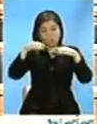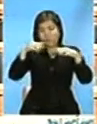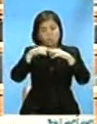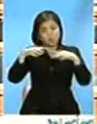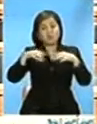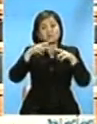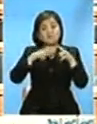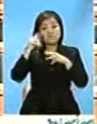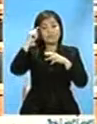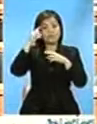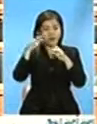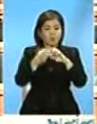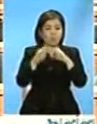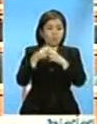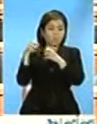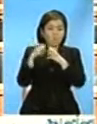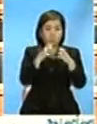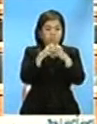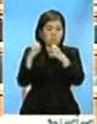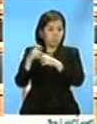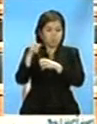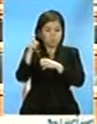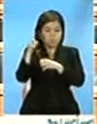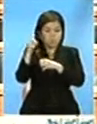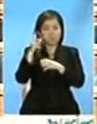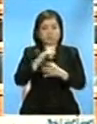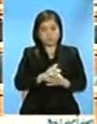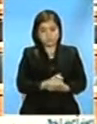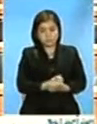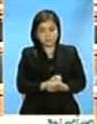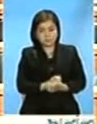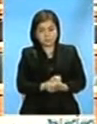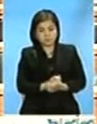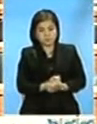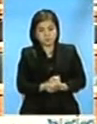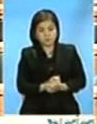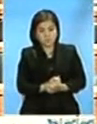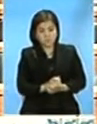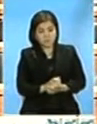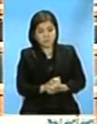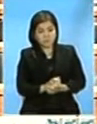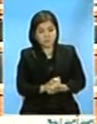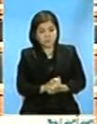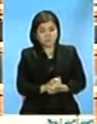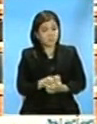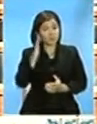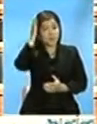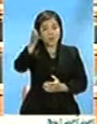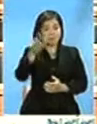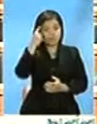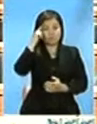ากแล้วกำลังมันพอฟัดพอเวียงกันหรือแนวโน้มจะเป็นเช่นไรผมไม่วิเค